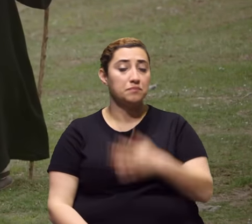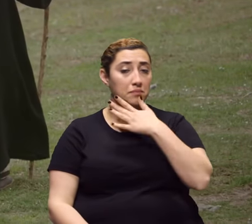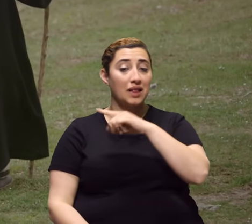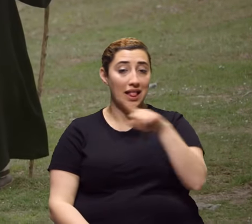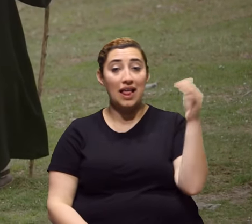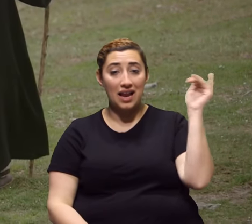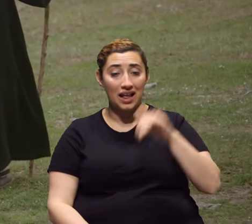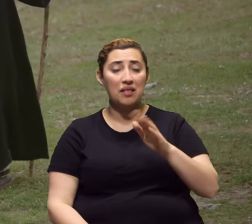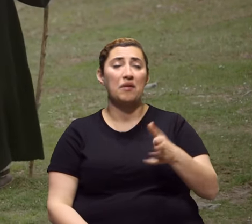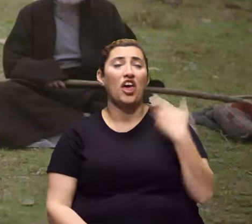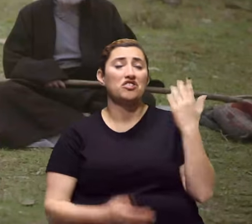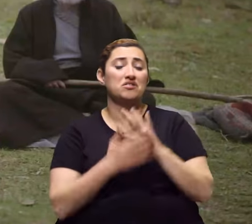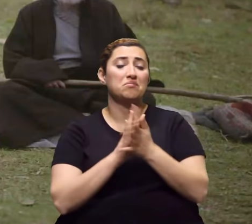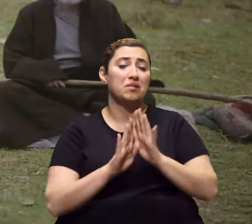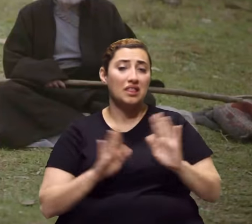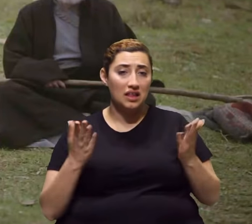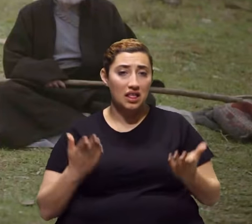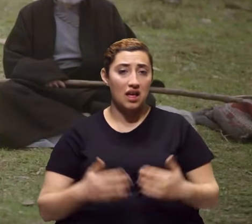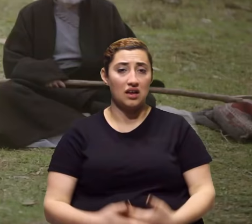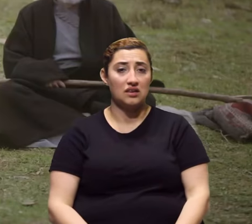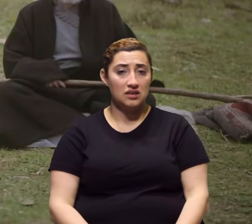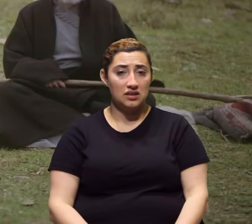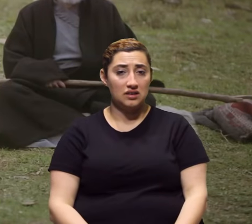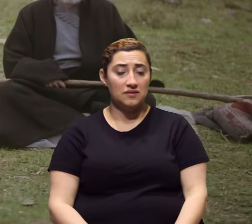Erenler gelip geçtiler. Adem yazıyor.